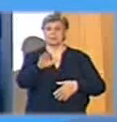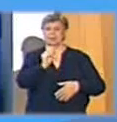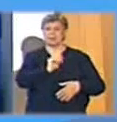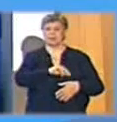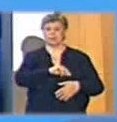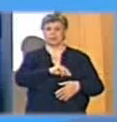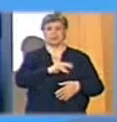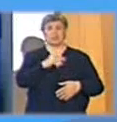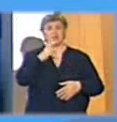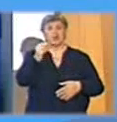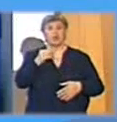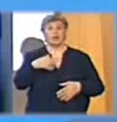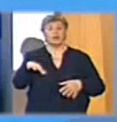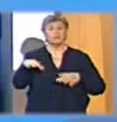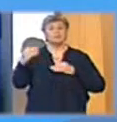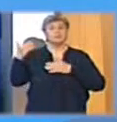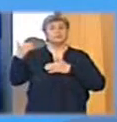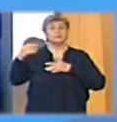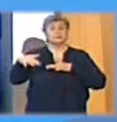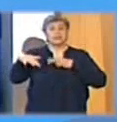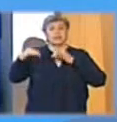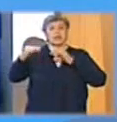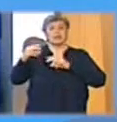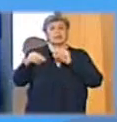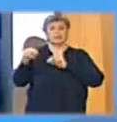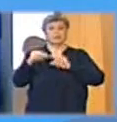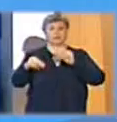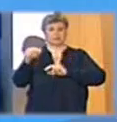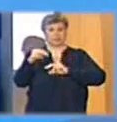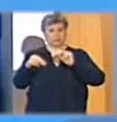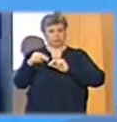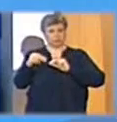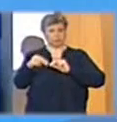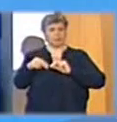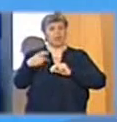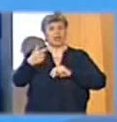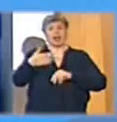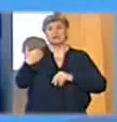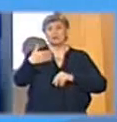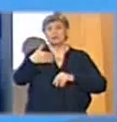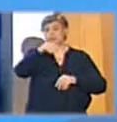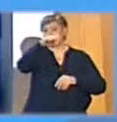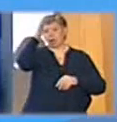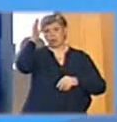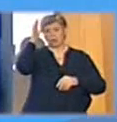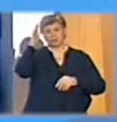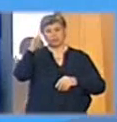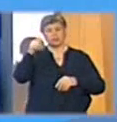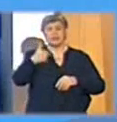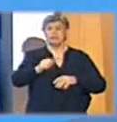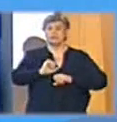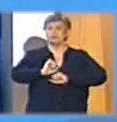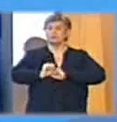από την αρχή της δέσμευσης, τη δέσμευση που έχουμε αναλάβει και από τη συμφωνία του καλοκαιριού και προσπαθήσαμε